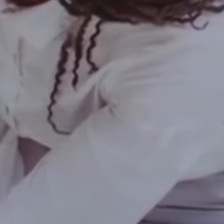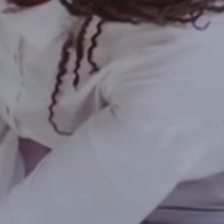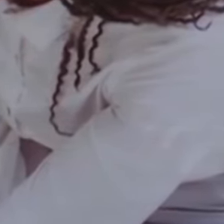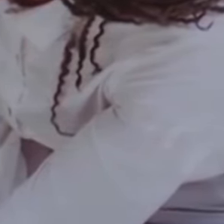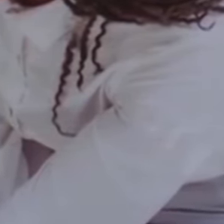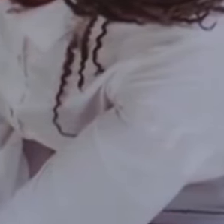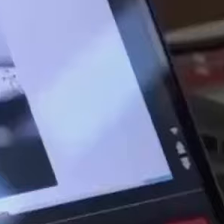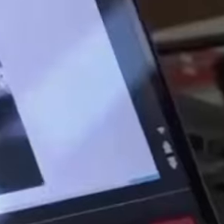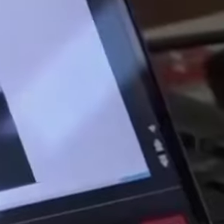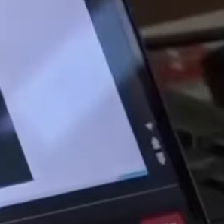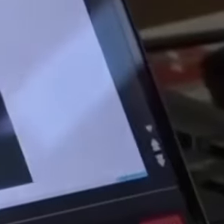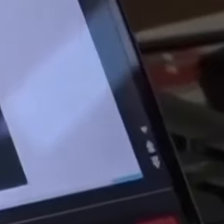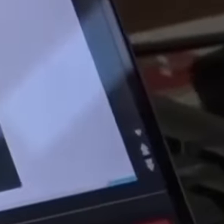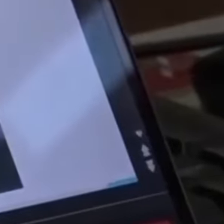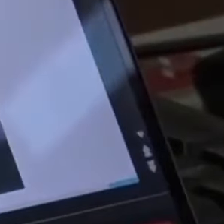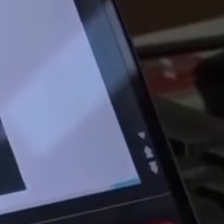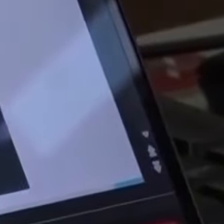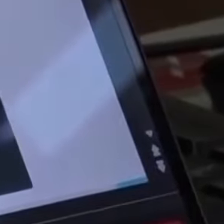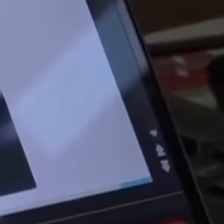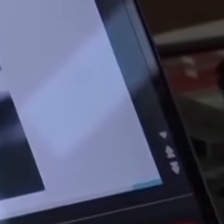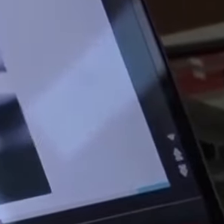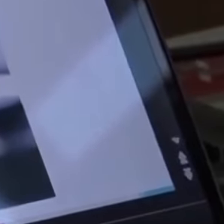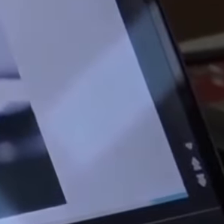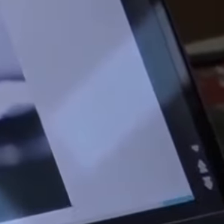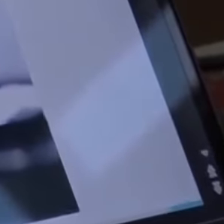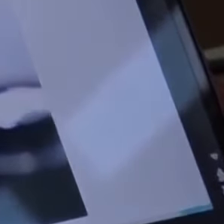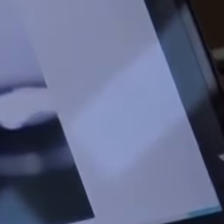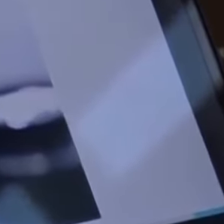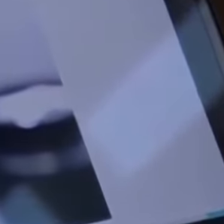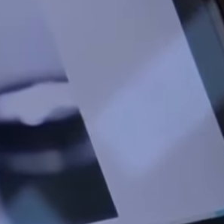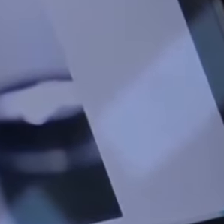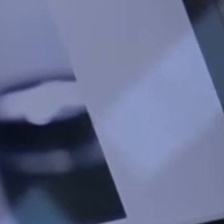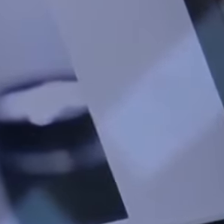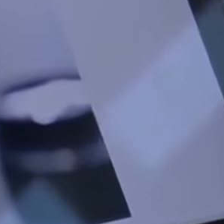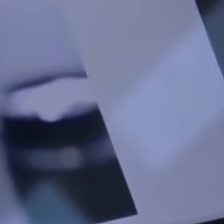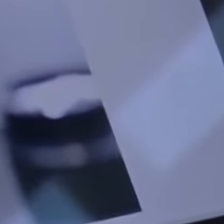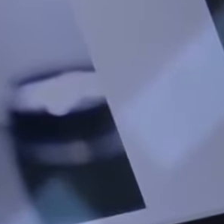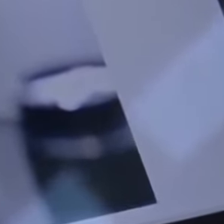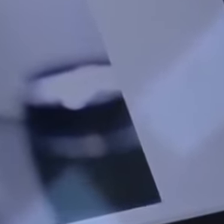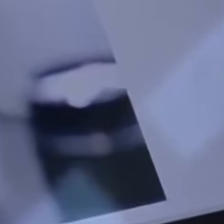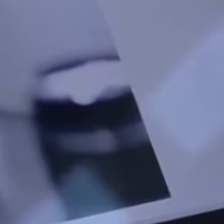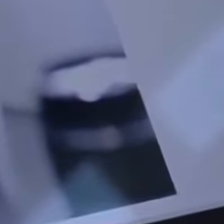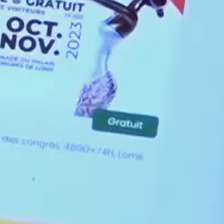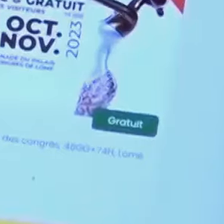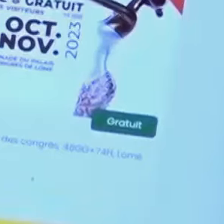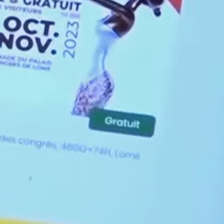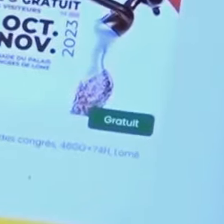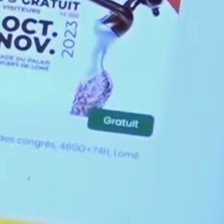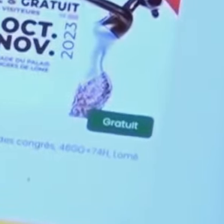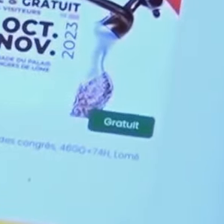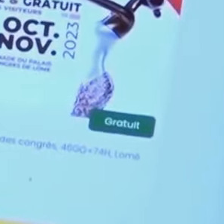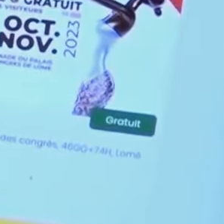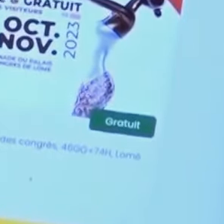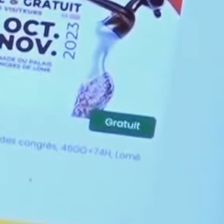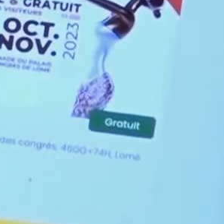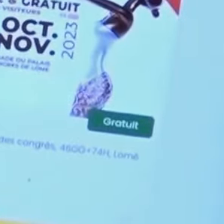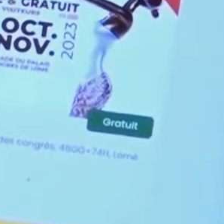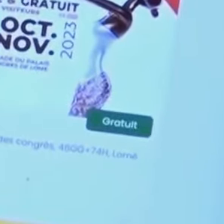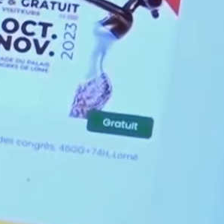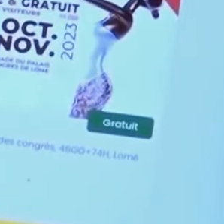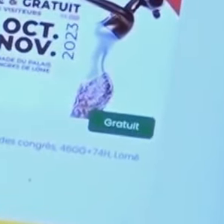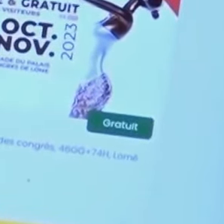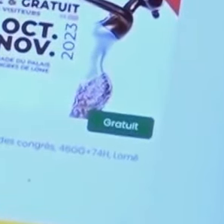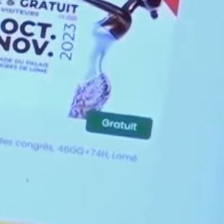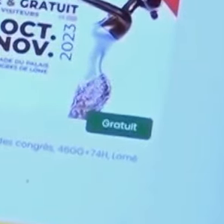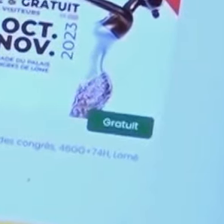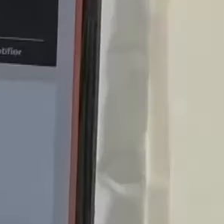et médias sur l'entrepreneuriat axée sur les études de marché, les articles spécialisés, des cas d'études.